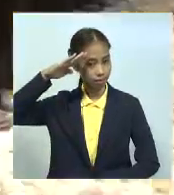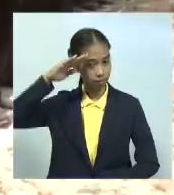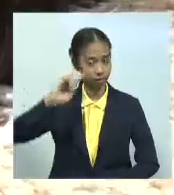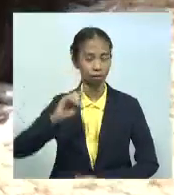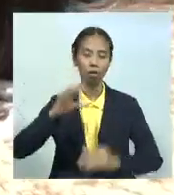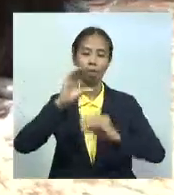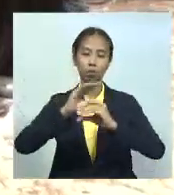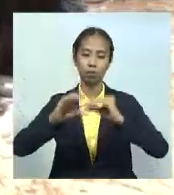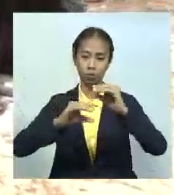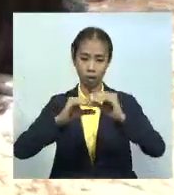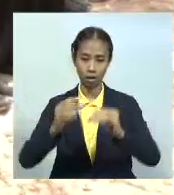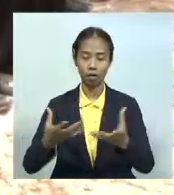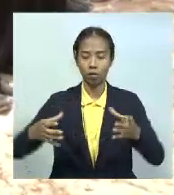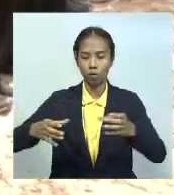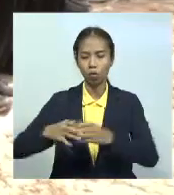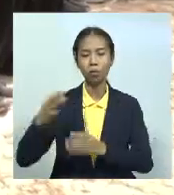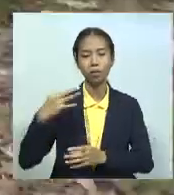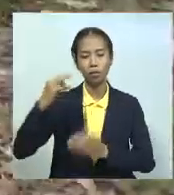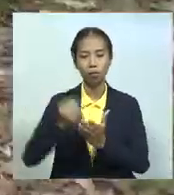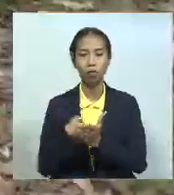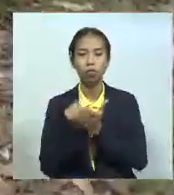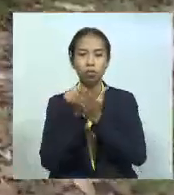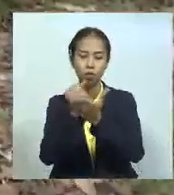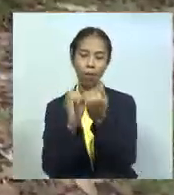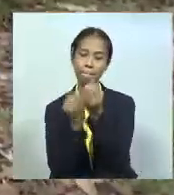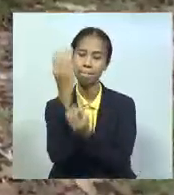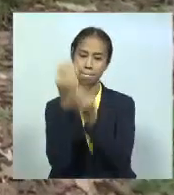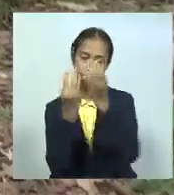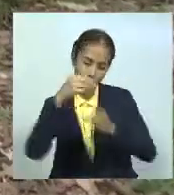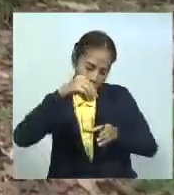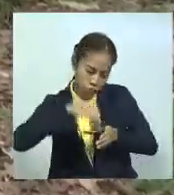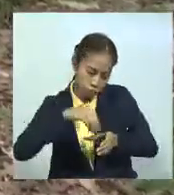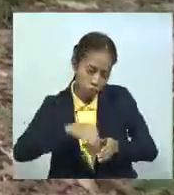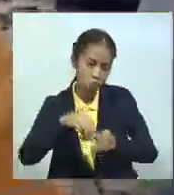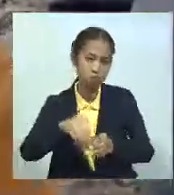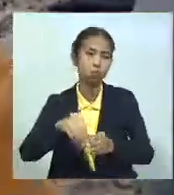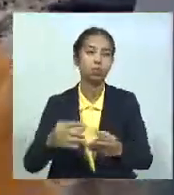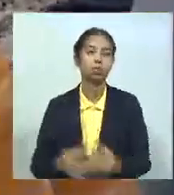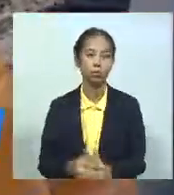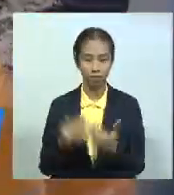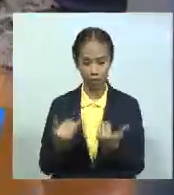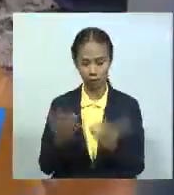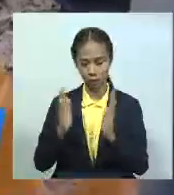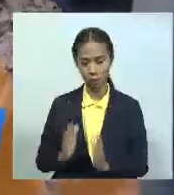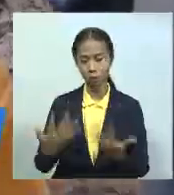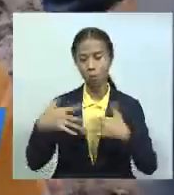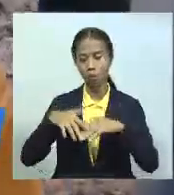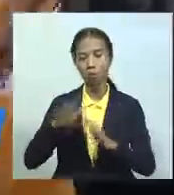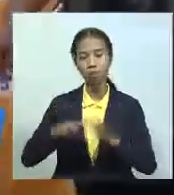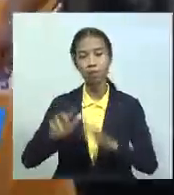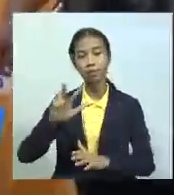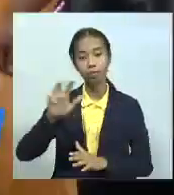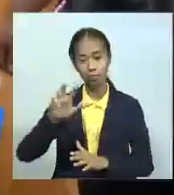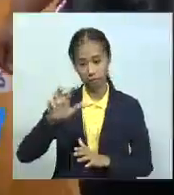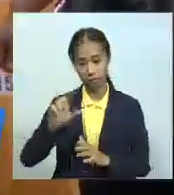เปิดโครงการจิตอาสาปลูกป่าสร้างฝายชะลอน้ำเราทำความดีด้วยหัวใจโดยมีจิตอาสากว่า300คนร่